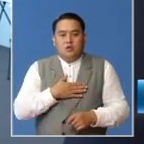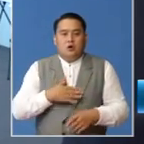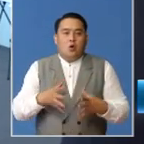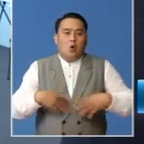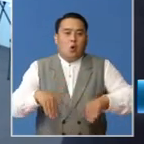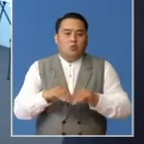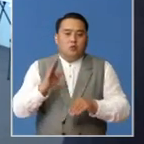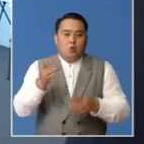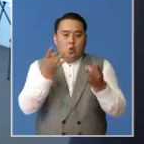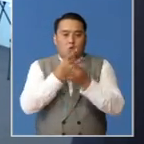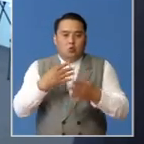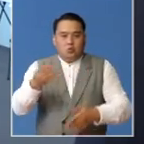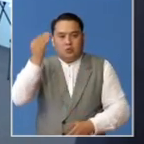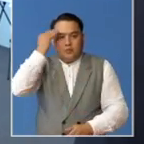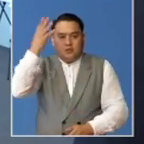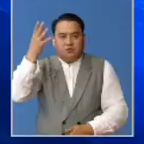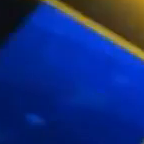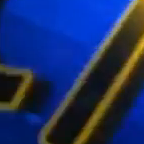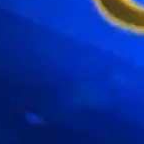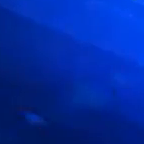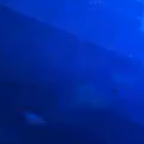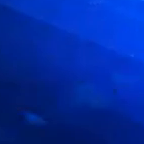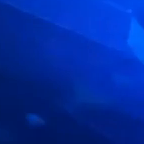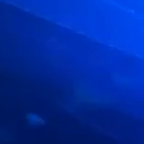общество станет культурно просвещенным.